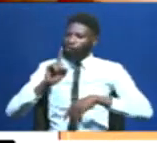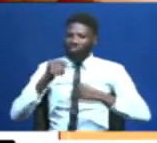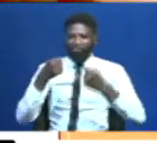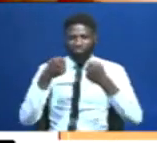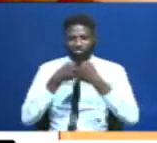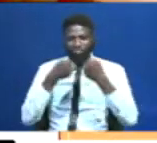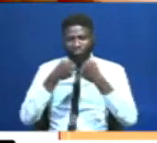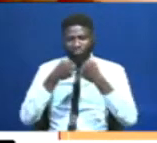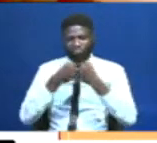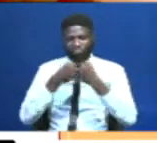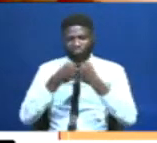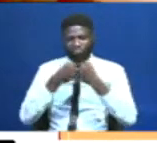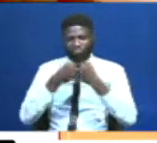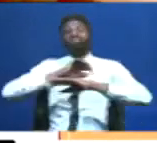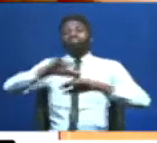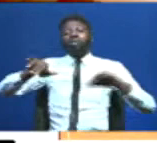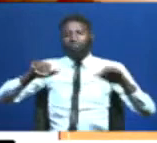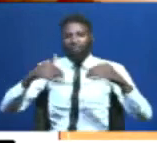yaliyoshirikisha vilabu na waogeleaji